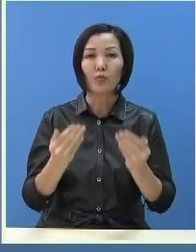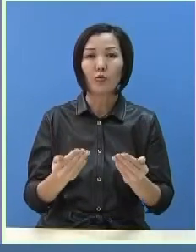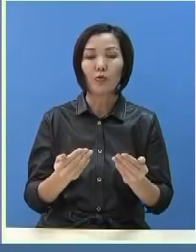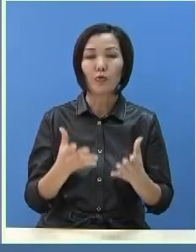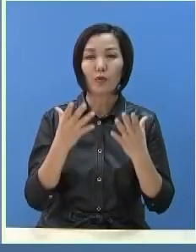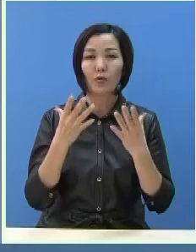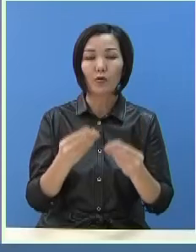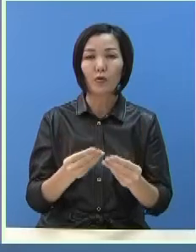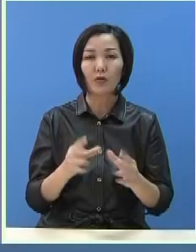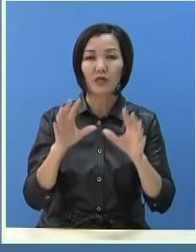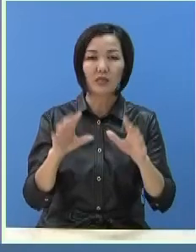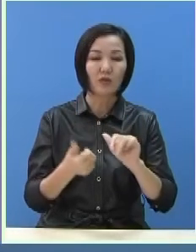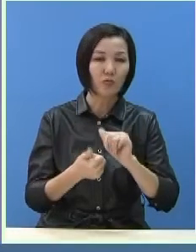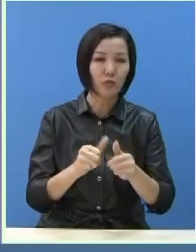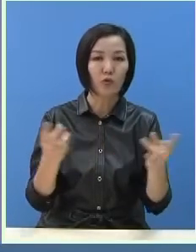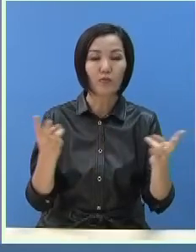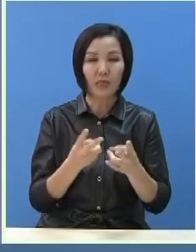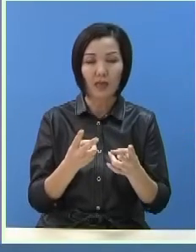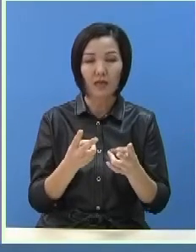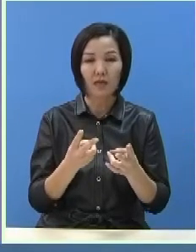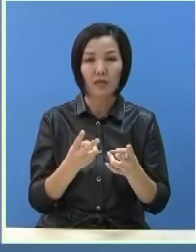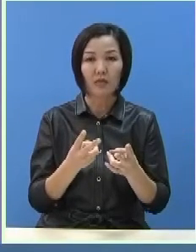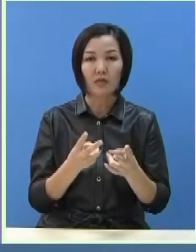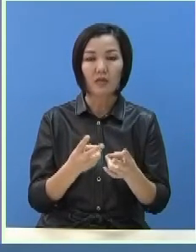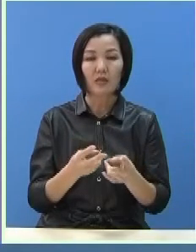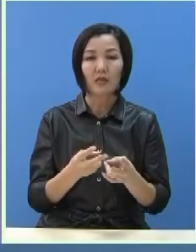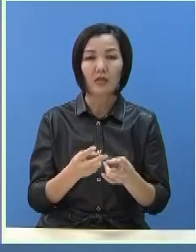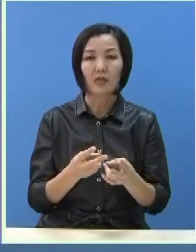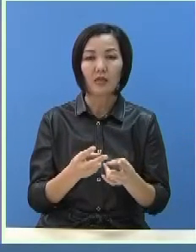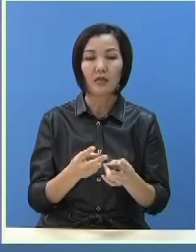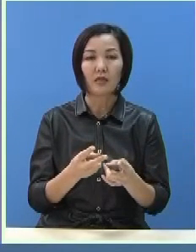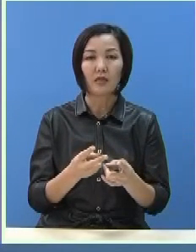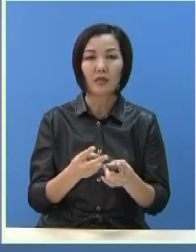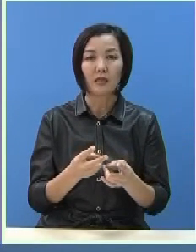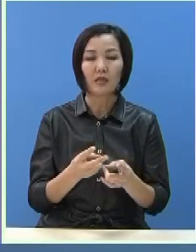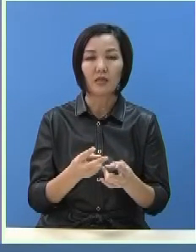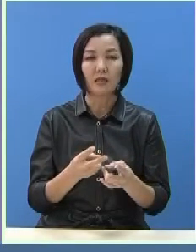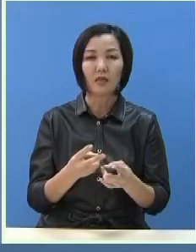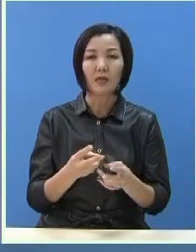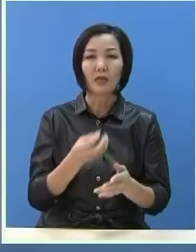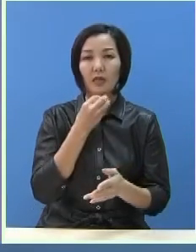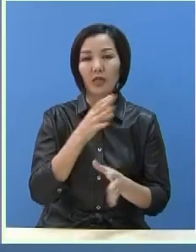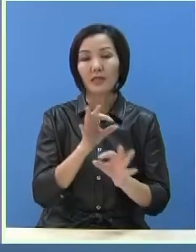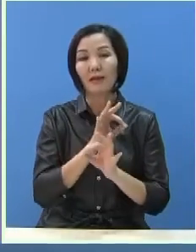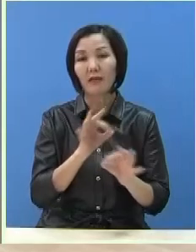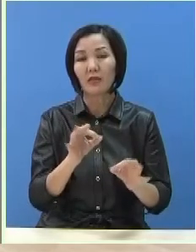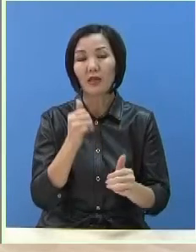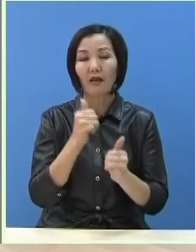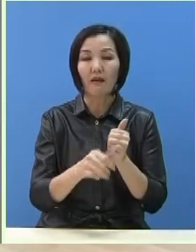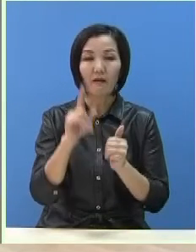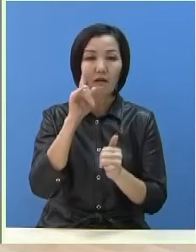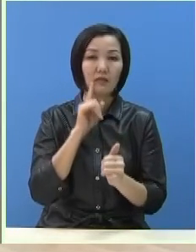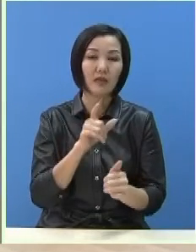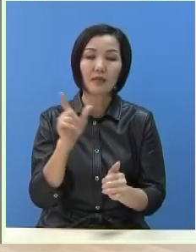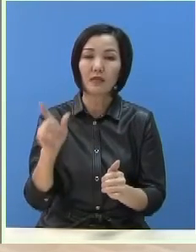күні міне заңды өзгертуіміз керек, заңды өзгертуіміз керек. Жақсы, біз сізді естідік. Рахмет пікіріңізге. Әрине, әр қазақстандық өзінің